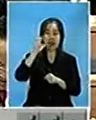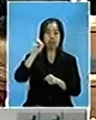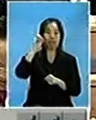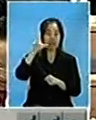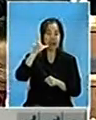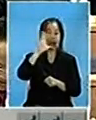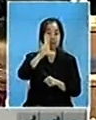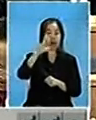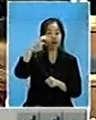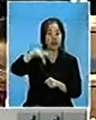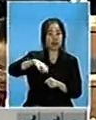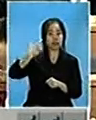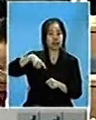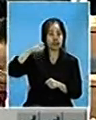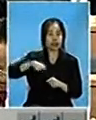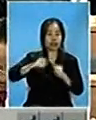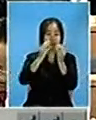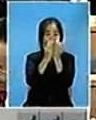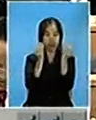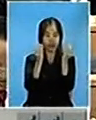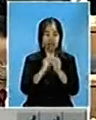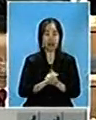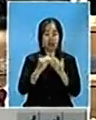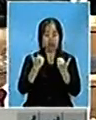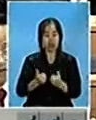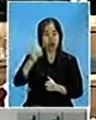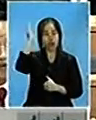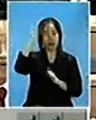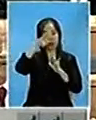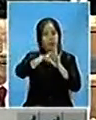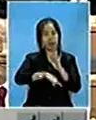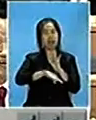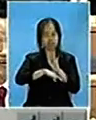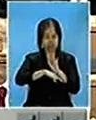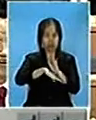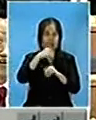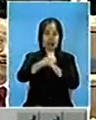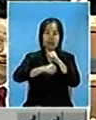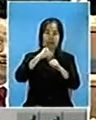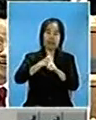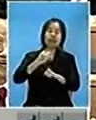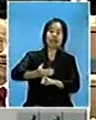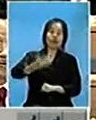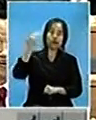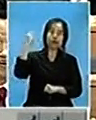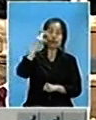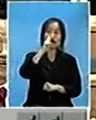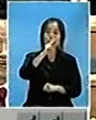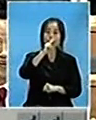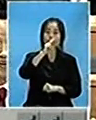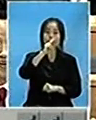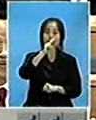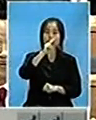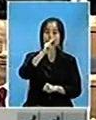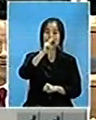แต่สิ่งที่ท่านอภิปรายอยู่ขณะนี้รู้สึกว่ามันจะเป็นรายงานประจำปีเมื่อพ.ศ. 2400หรือไ